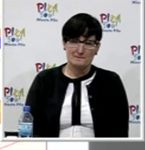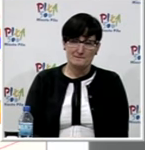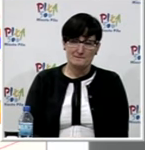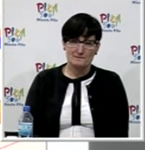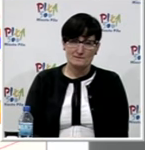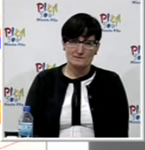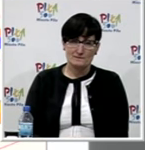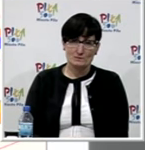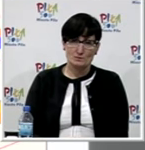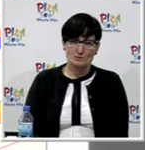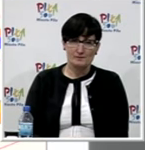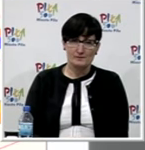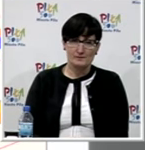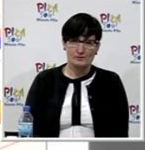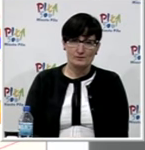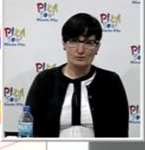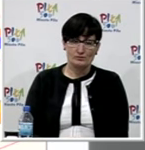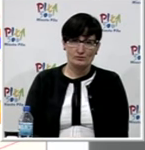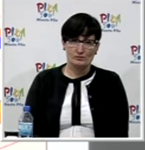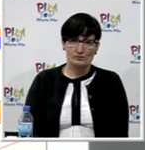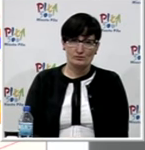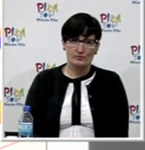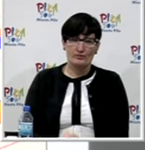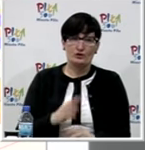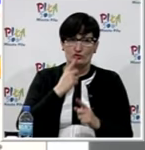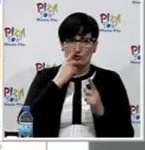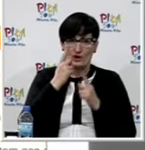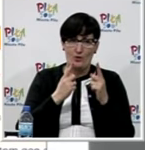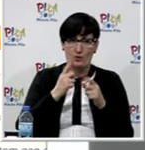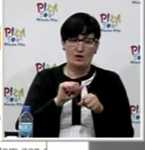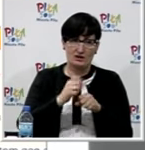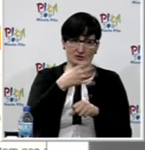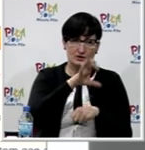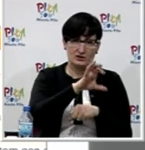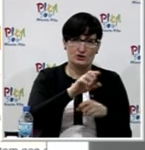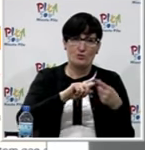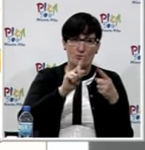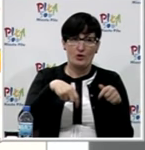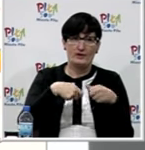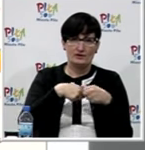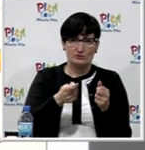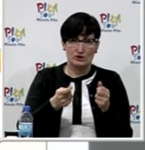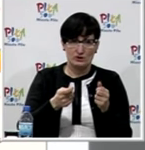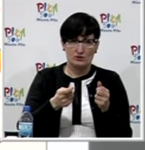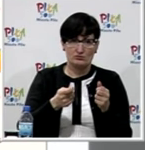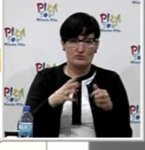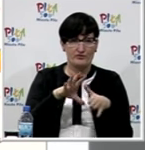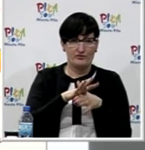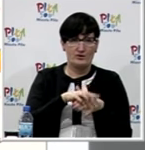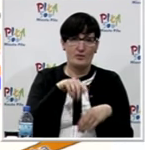ten fragment ulicy Kossaka. Natomiast działka jest przeznaczona pod sprzedaż w takim konkretnym kształcie, a nie